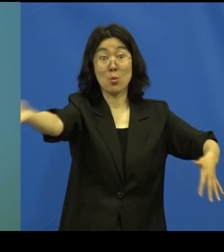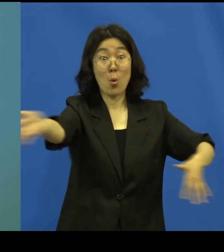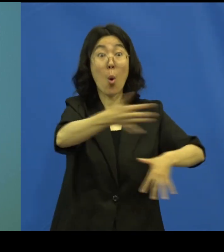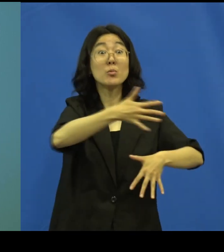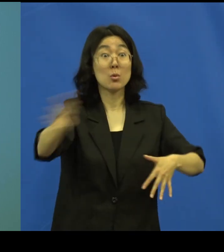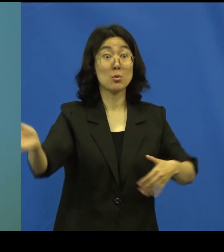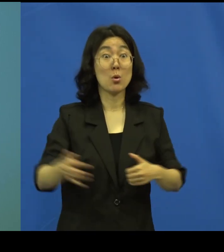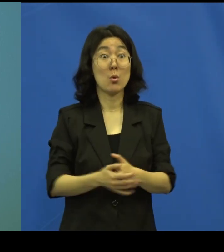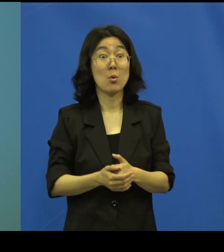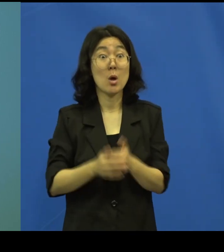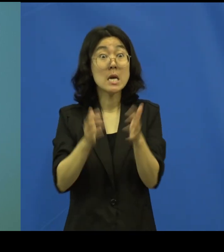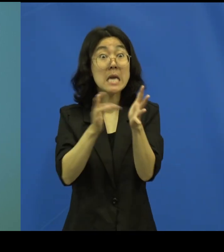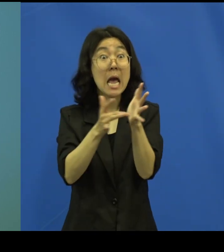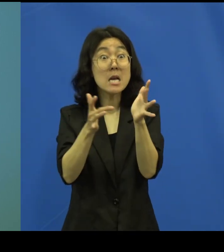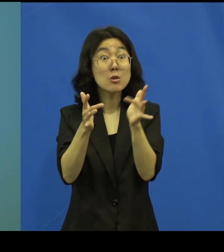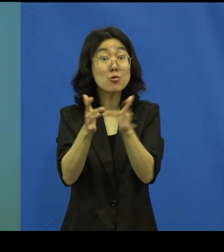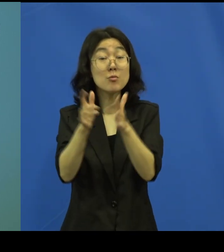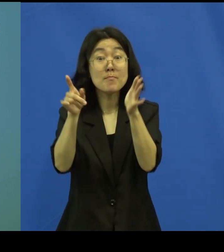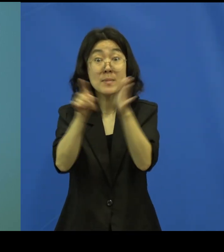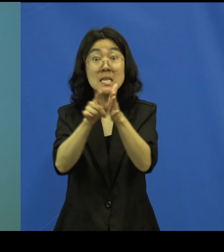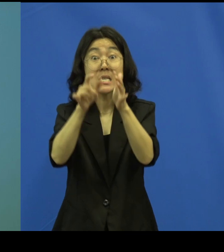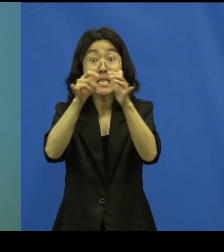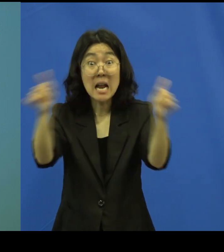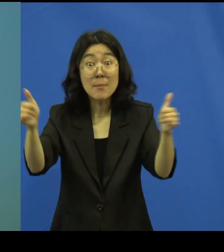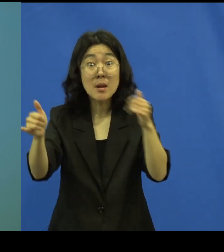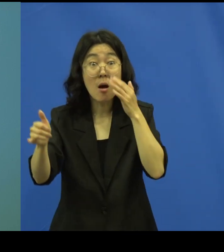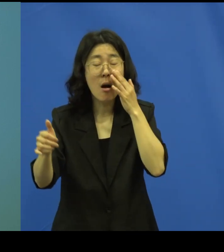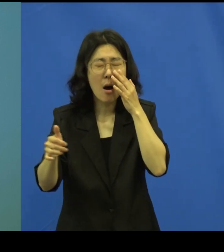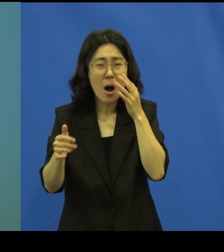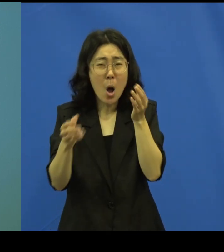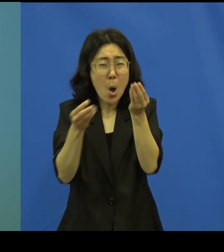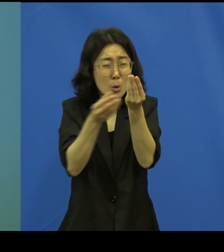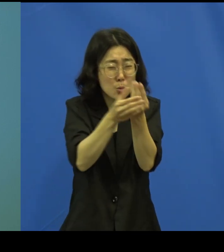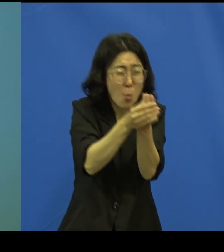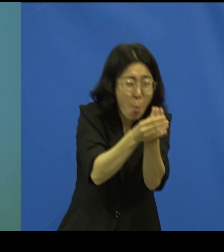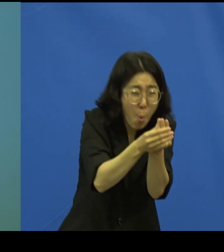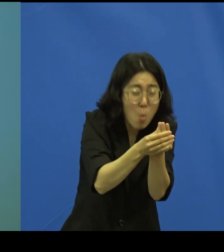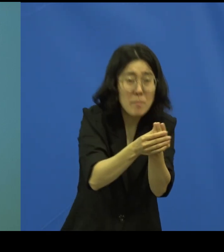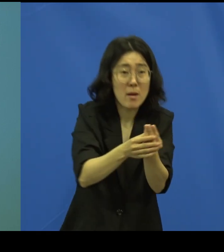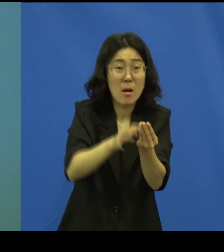예수를 믿는 사람들이 마이너리티예요. 그러니까